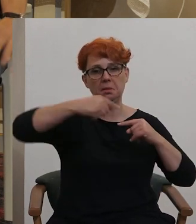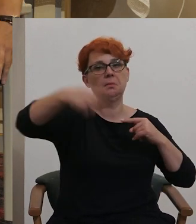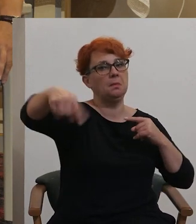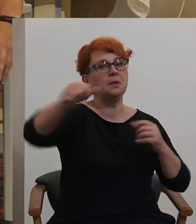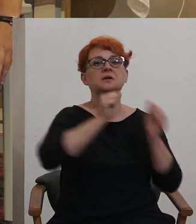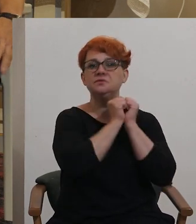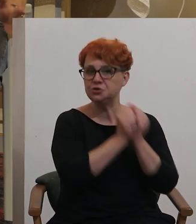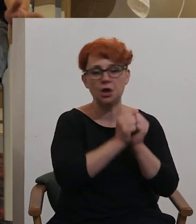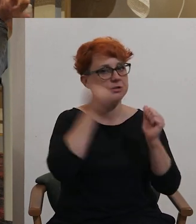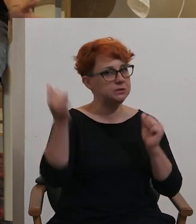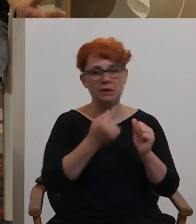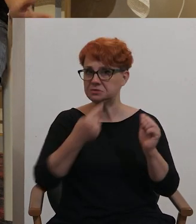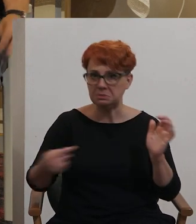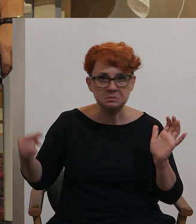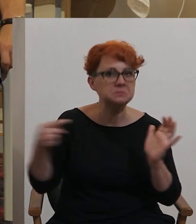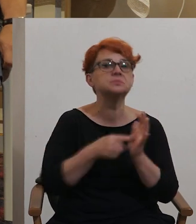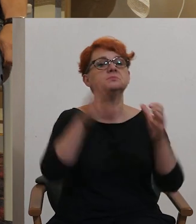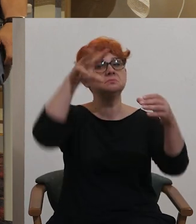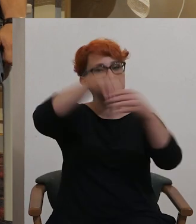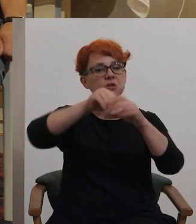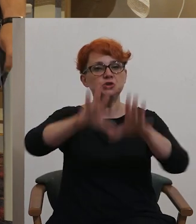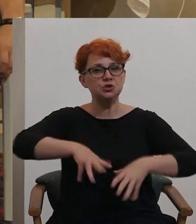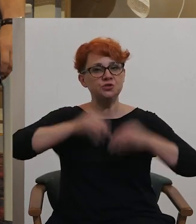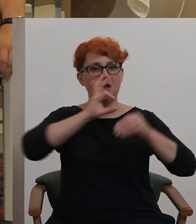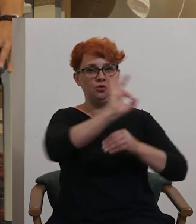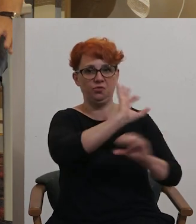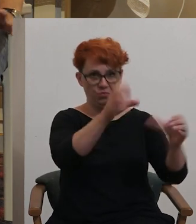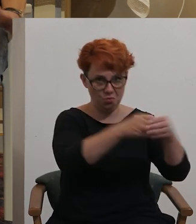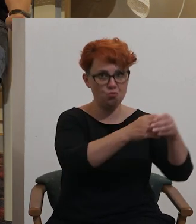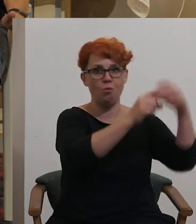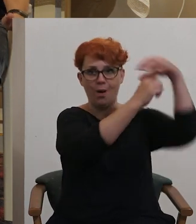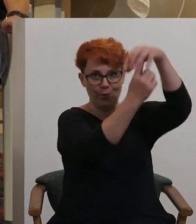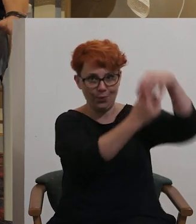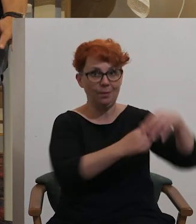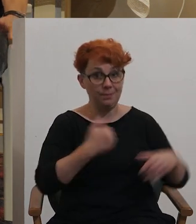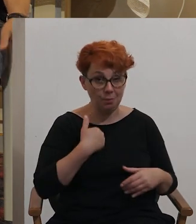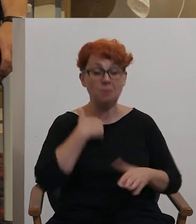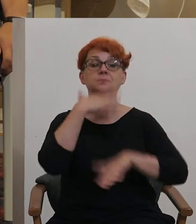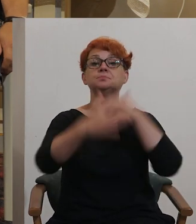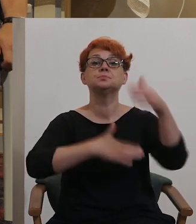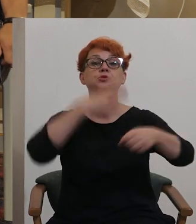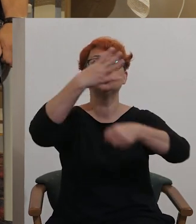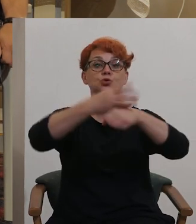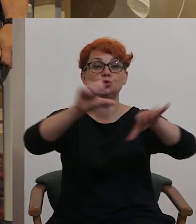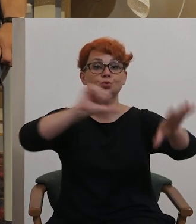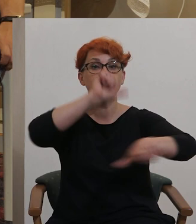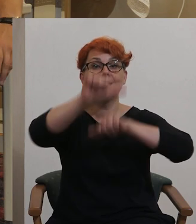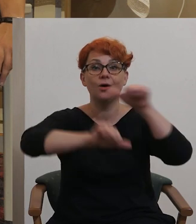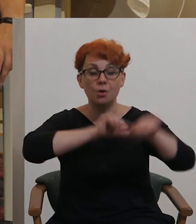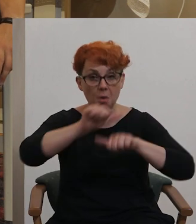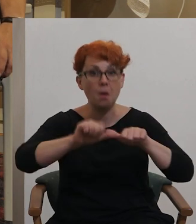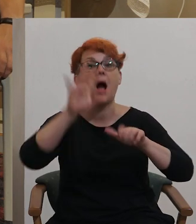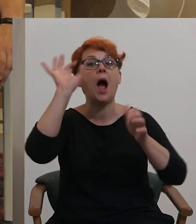we wrześniu był brał udział w święcie brygady spadochronowej. I w 1946 roku,